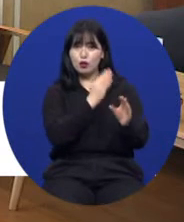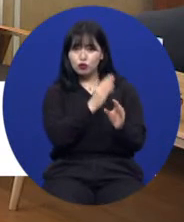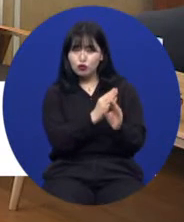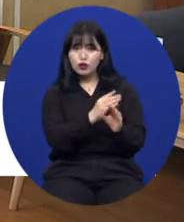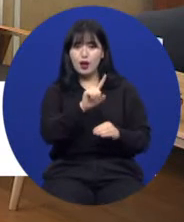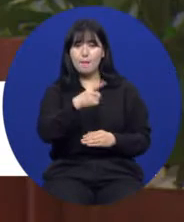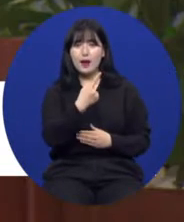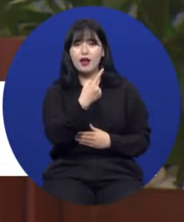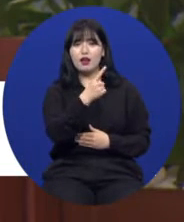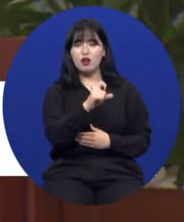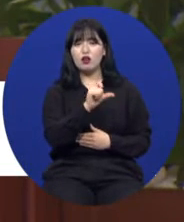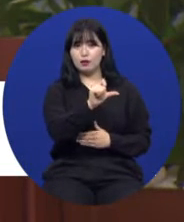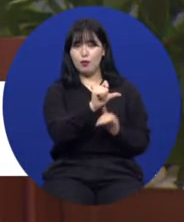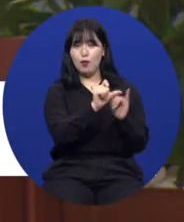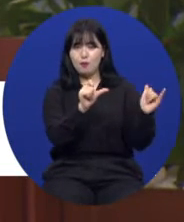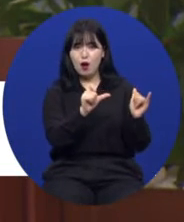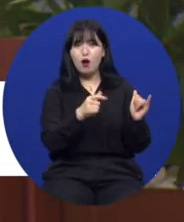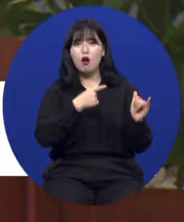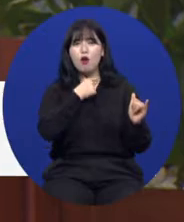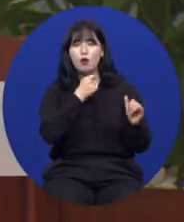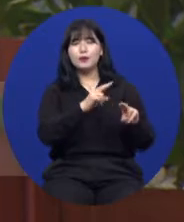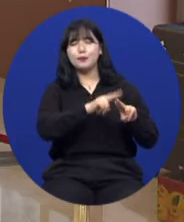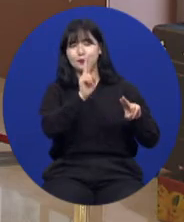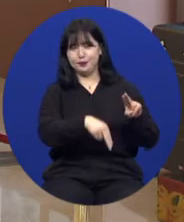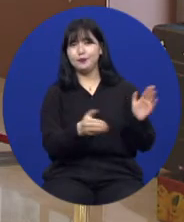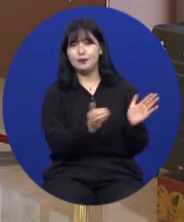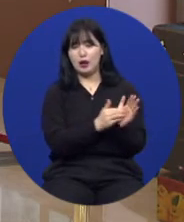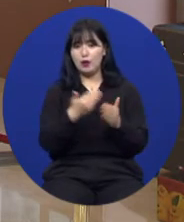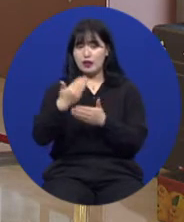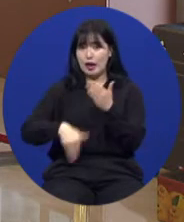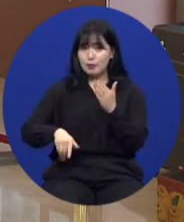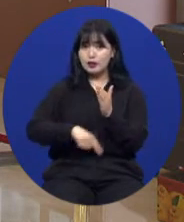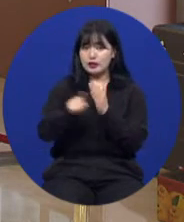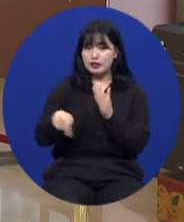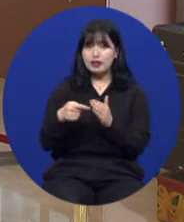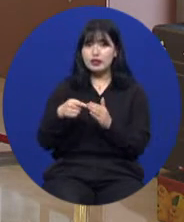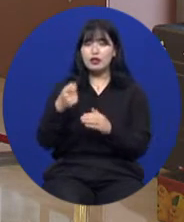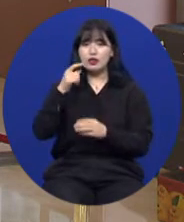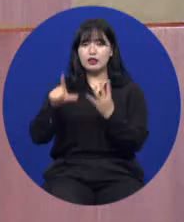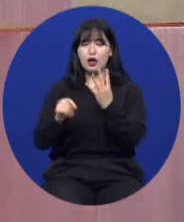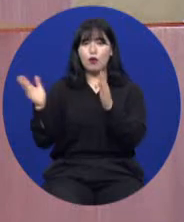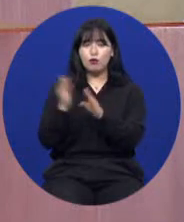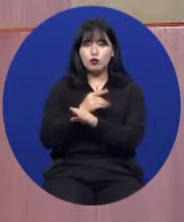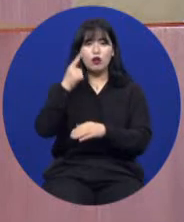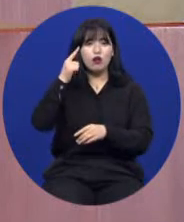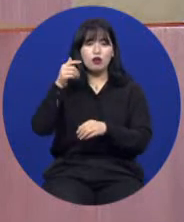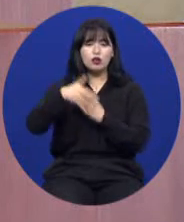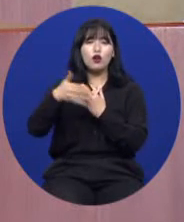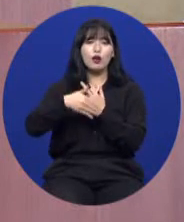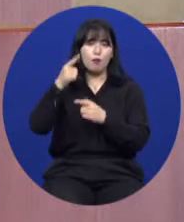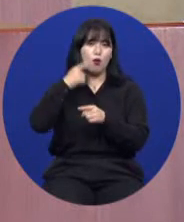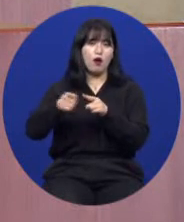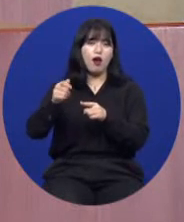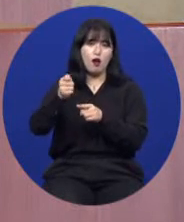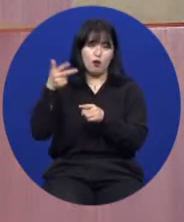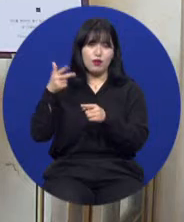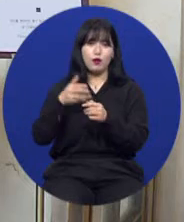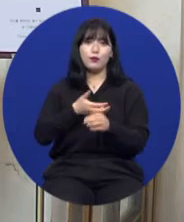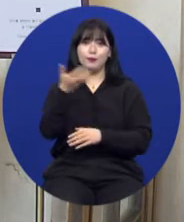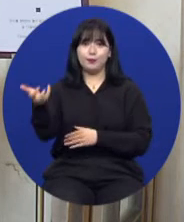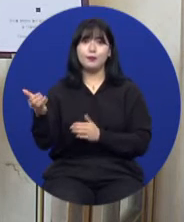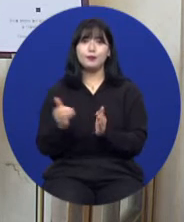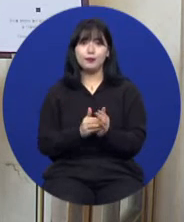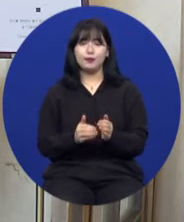100 15명은 희망퇴직 하고 나머지는 이달부터 서귀포칼호텔 5 그 무지를 옮겼습니다